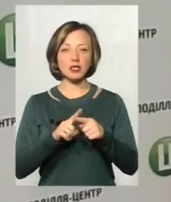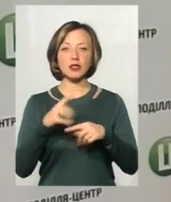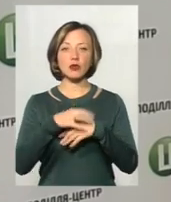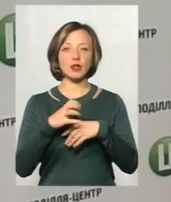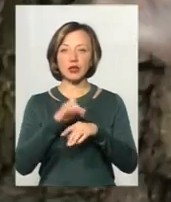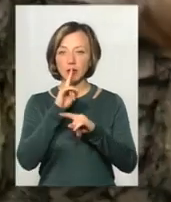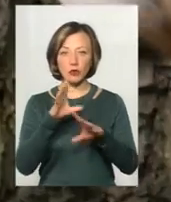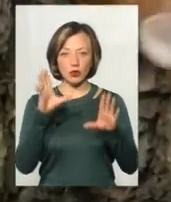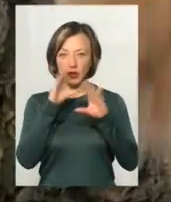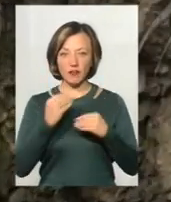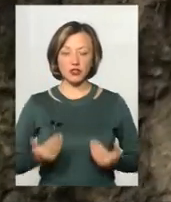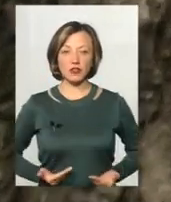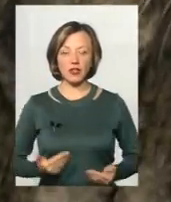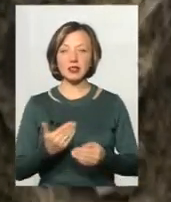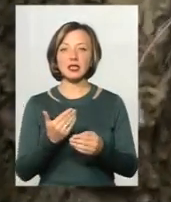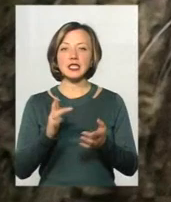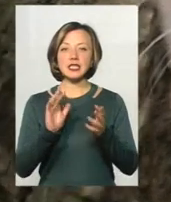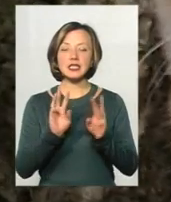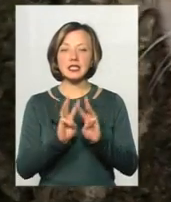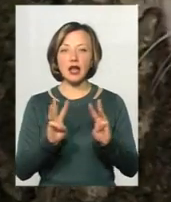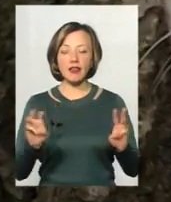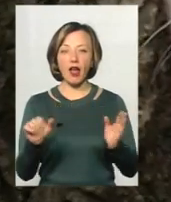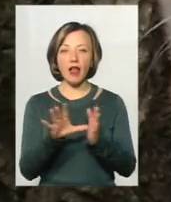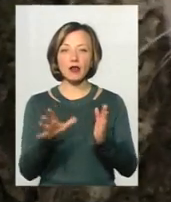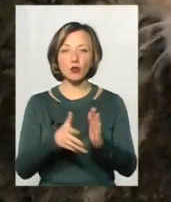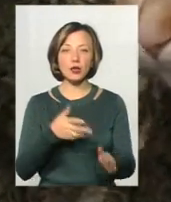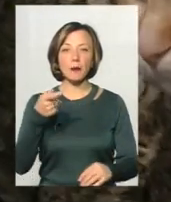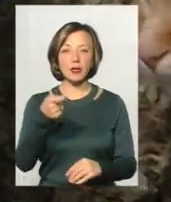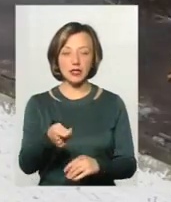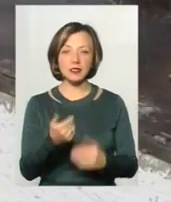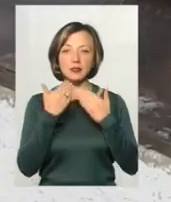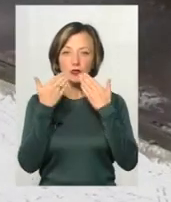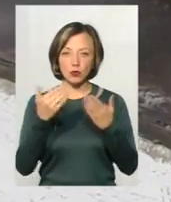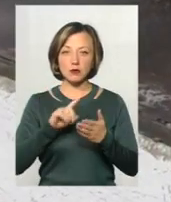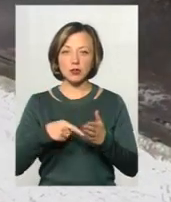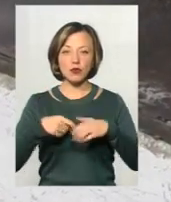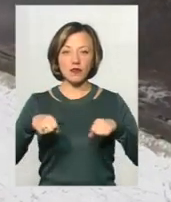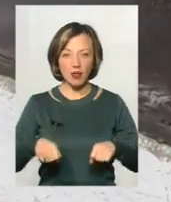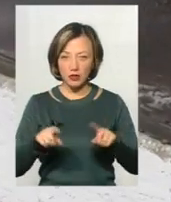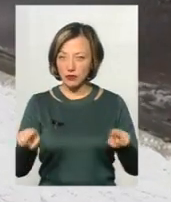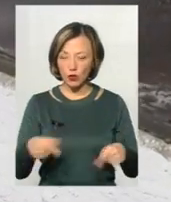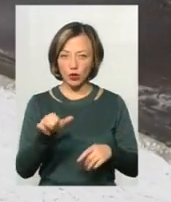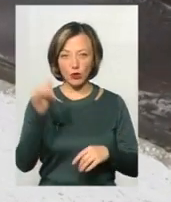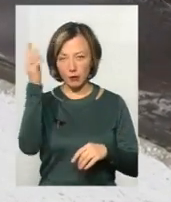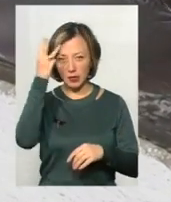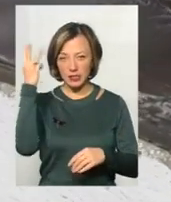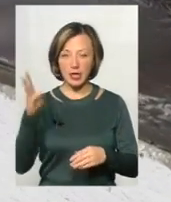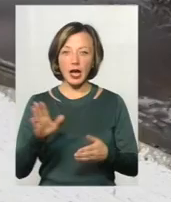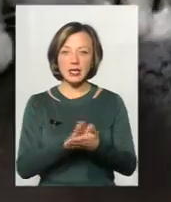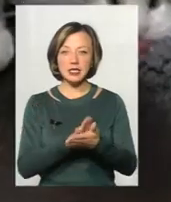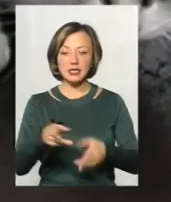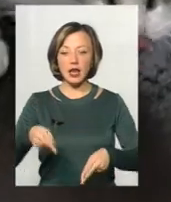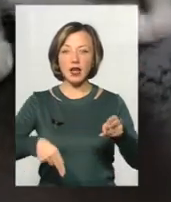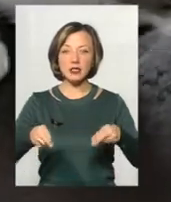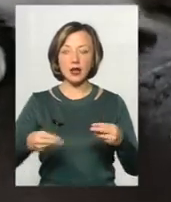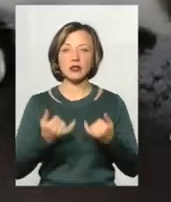будуть виживати. Через сайт електронних петицій волонтери-зоозахисники звернулися до міської влади, аби створити у Хмельницькому стерилізатор для